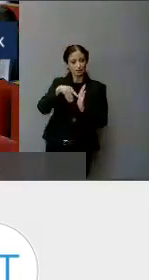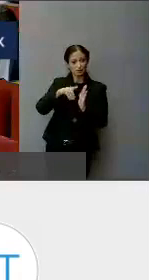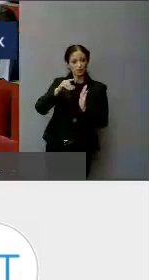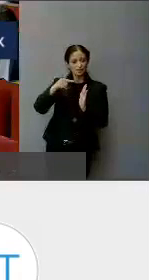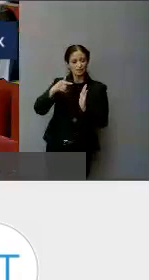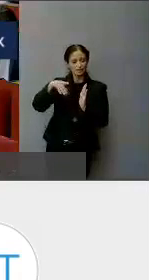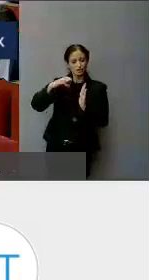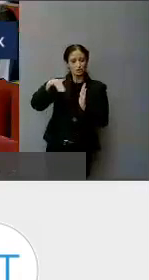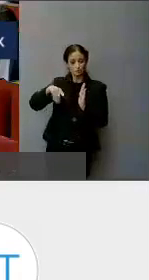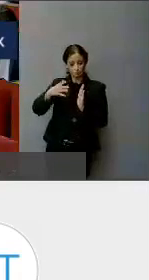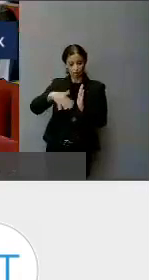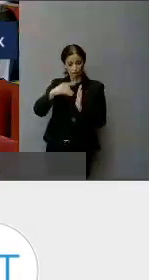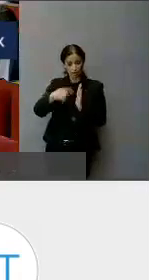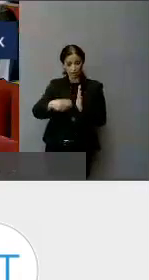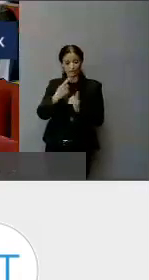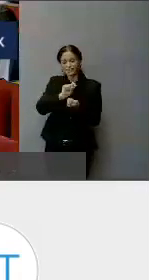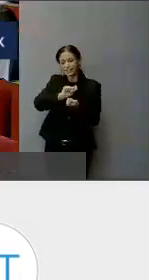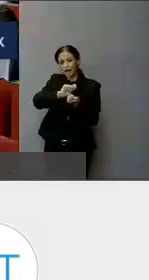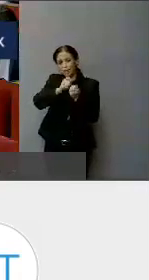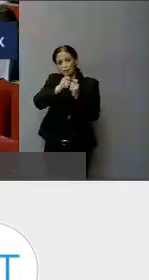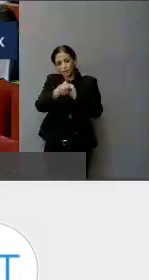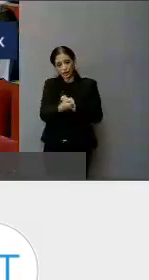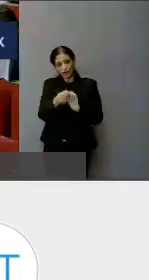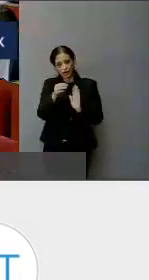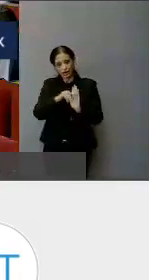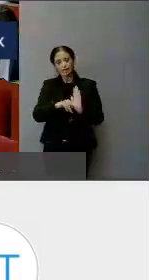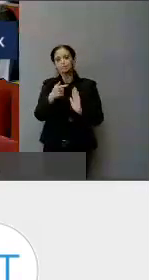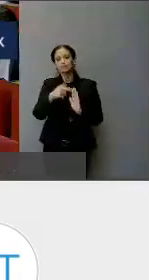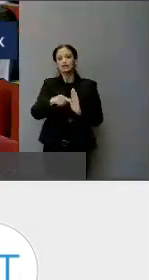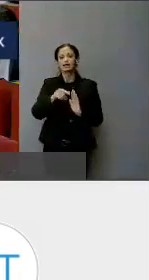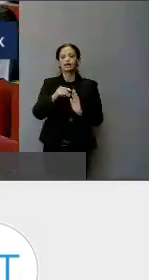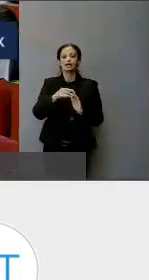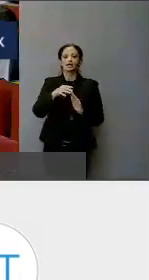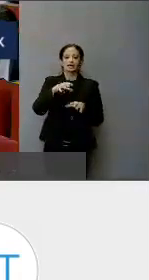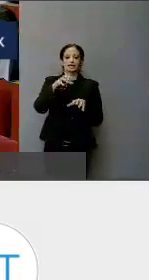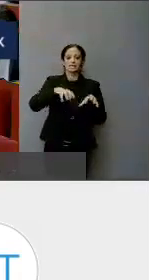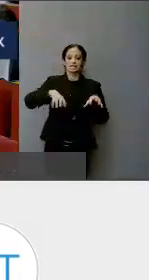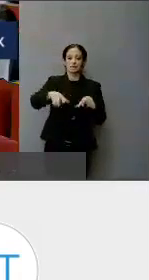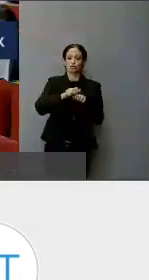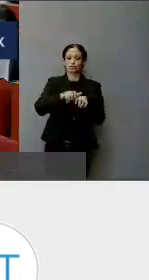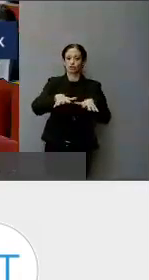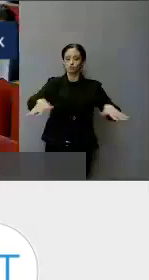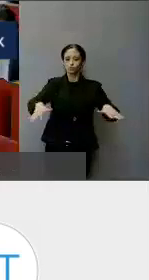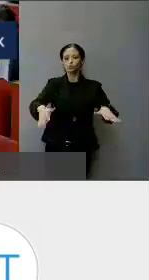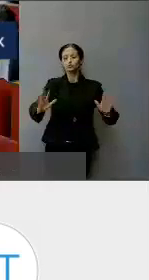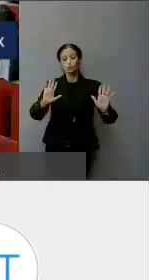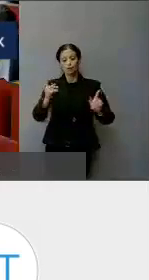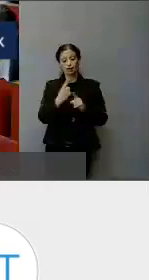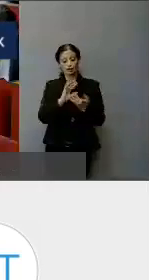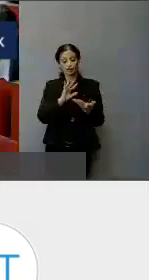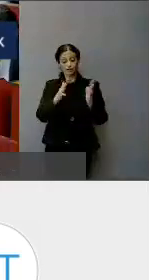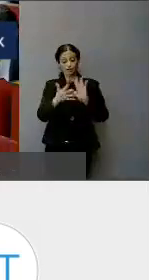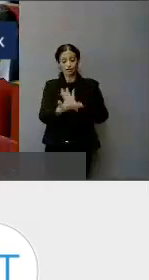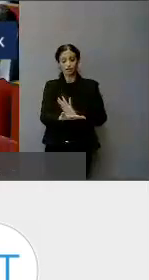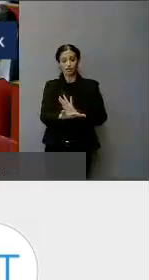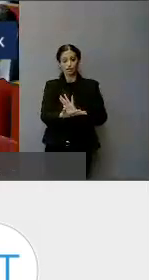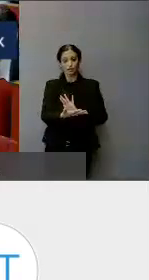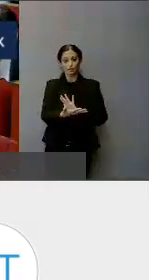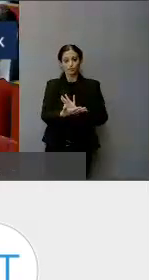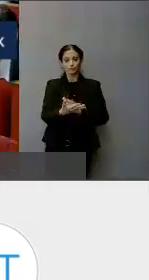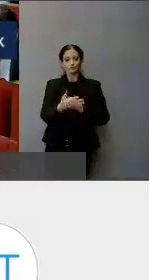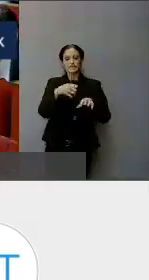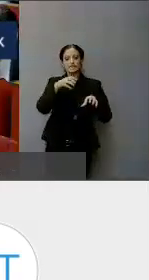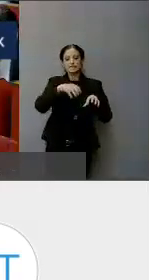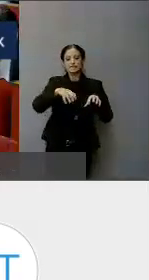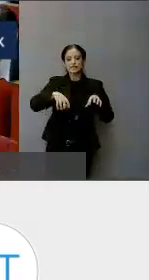di quell'area in modo tale che non sia più insediamento diffuso ma sia insediamento